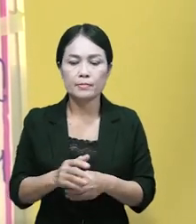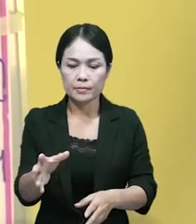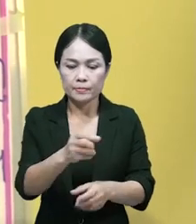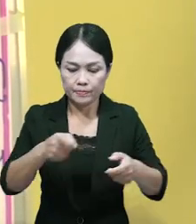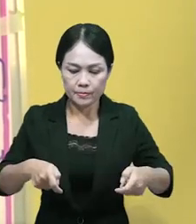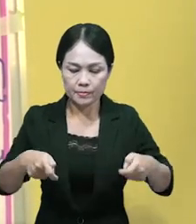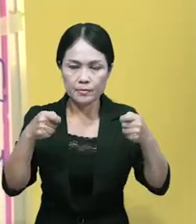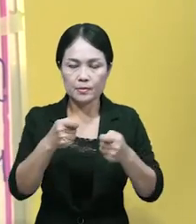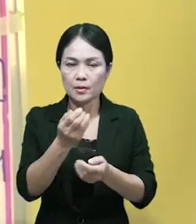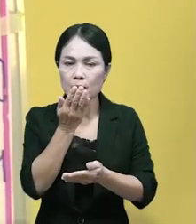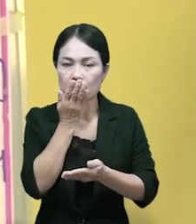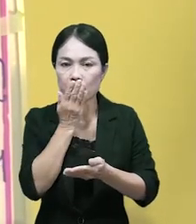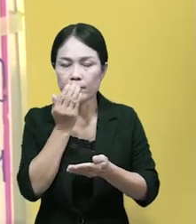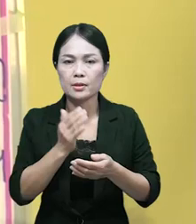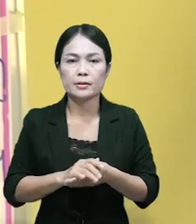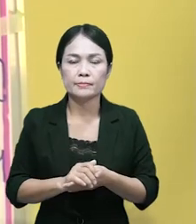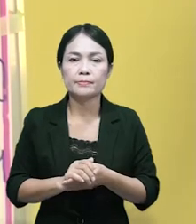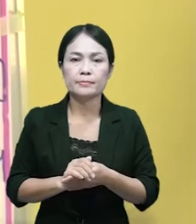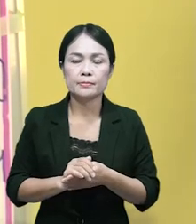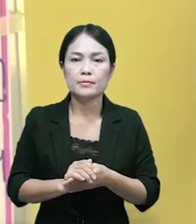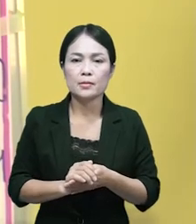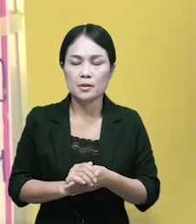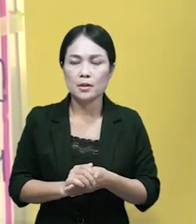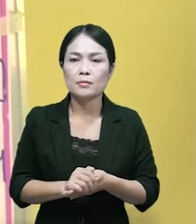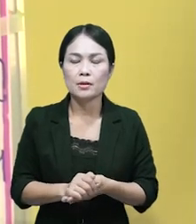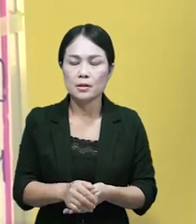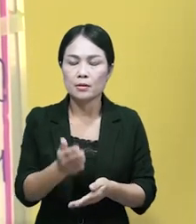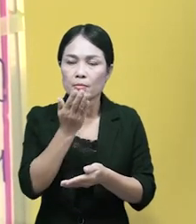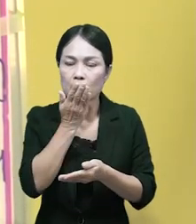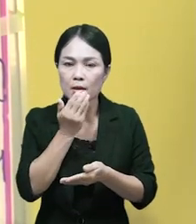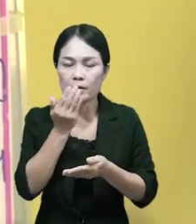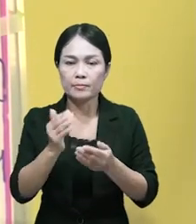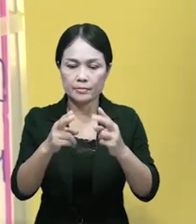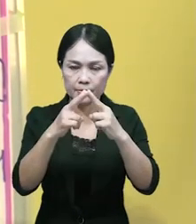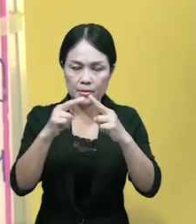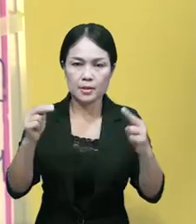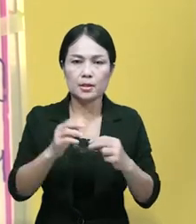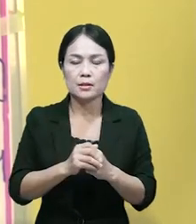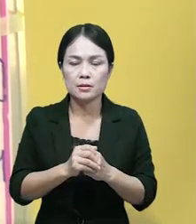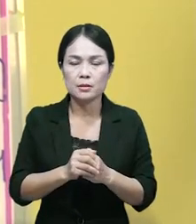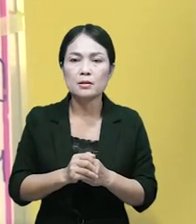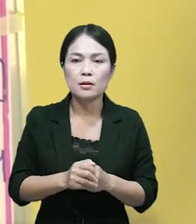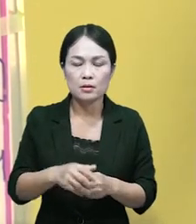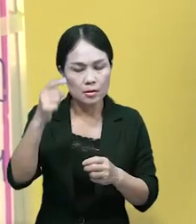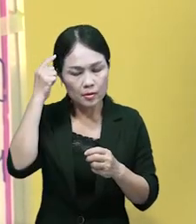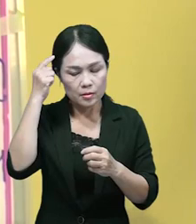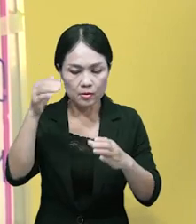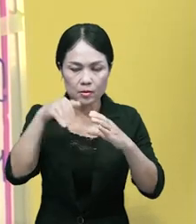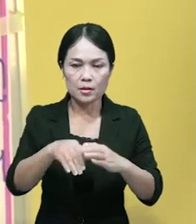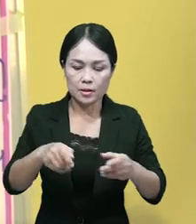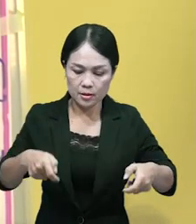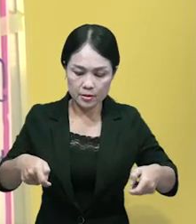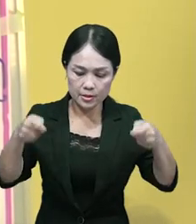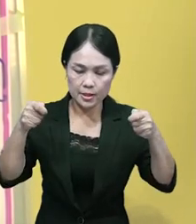កឆ្នាំងនោះមកលិតនាងនោះខំលិតណាស់ទៅក្បាលនាងចូលទៅក្នុង